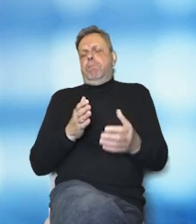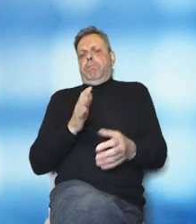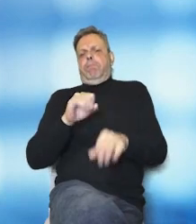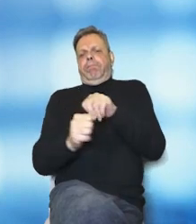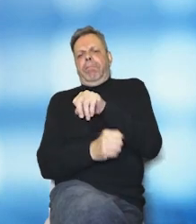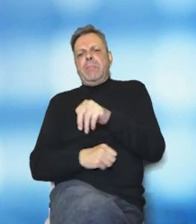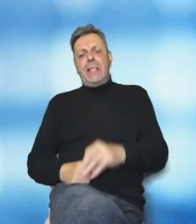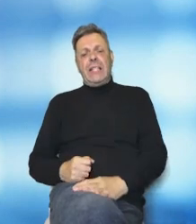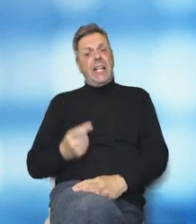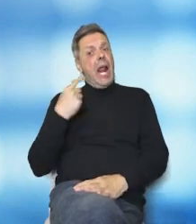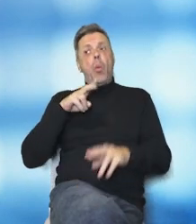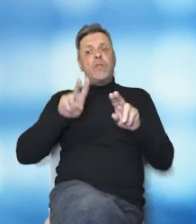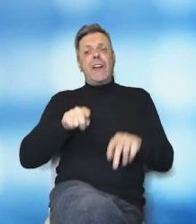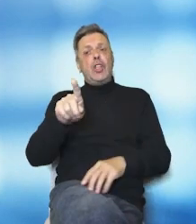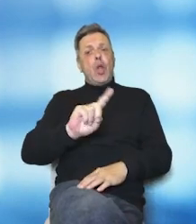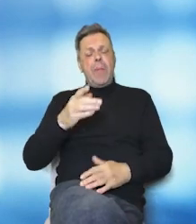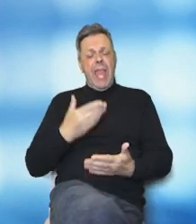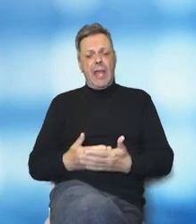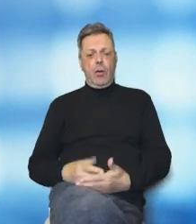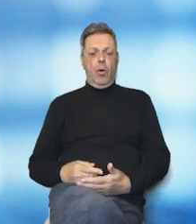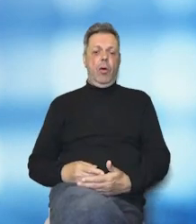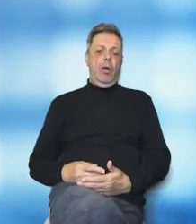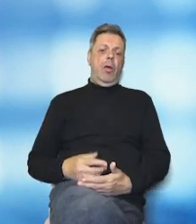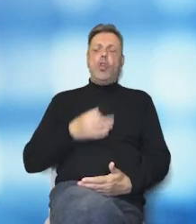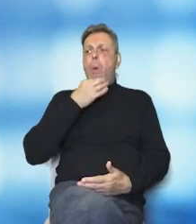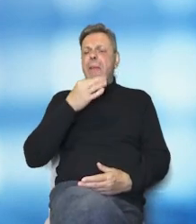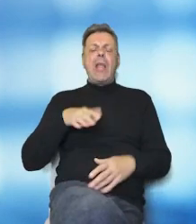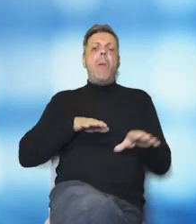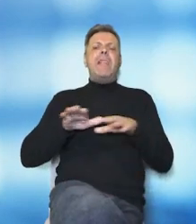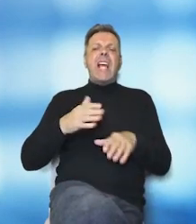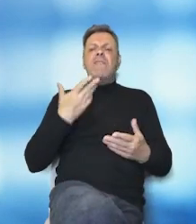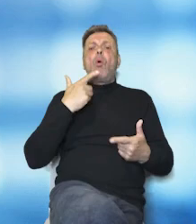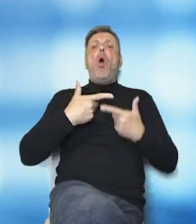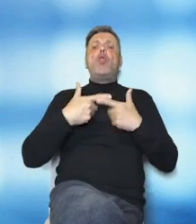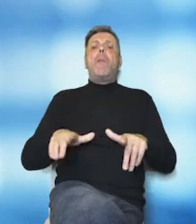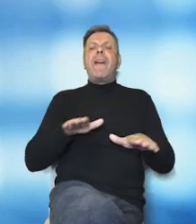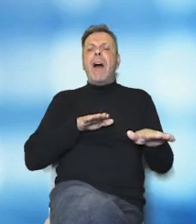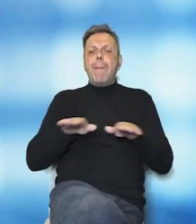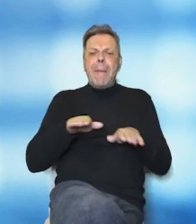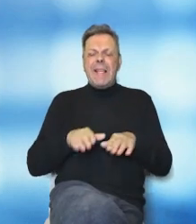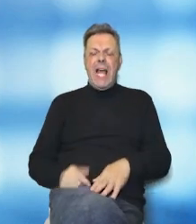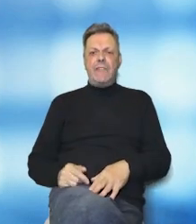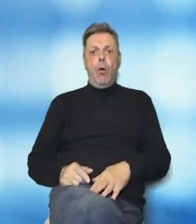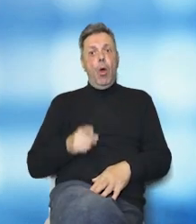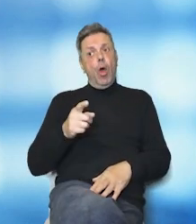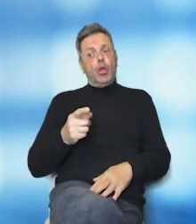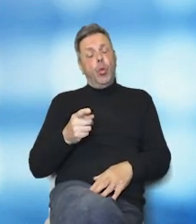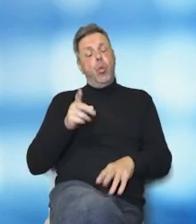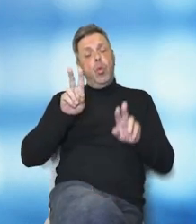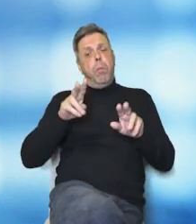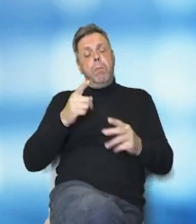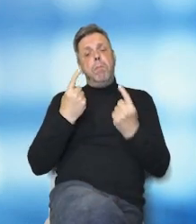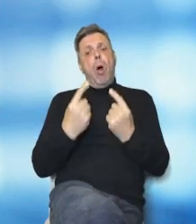nije tako u stvarnosti. To opet je ministarstvo koje odobrava specijalizacije. Tu isto postoji jedna određena podjela.